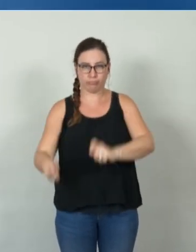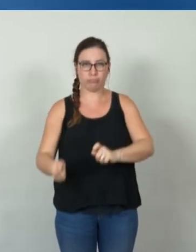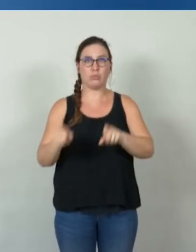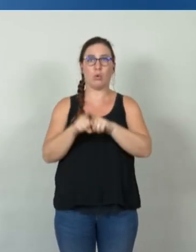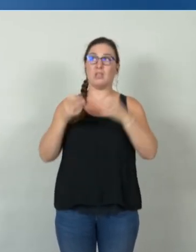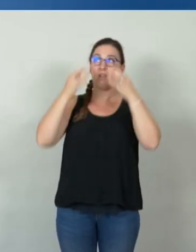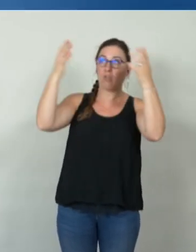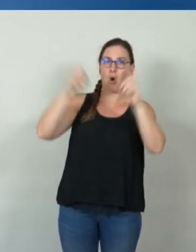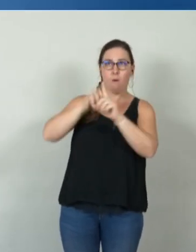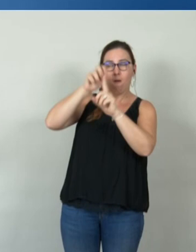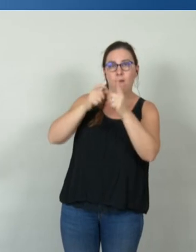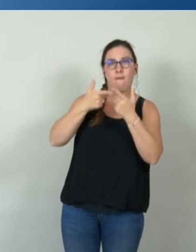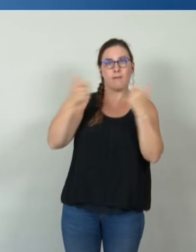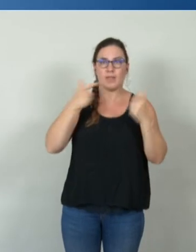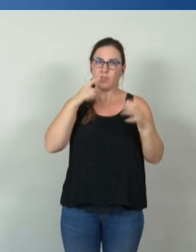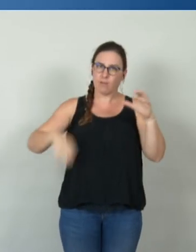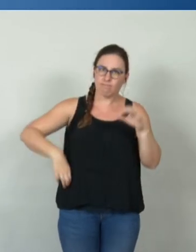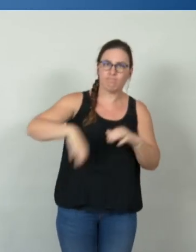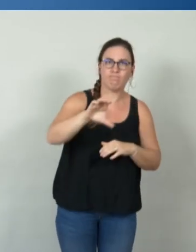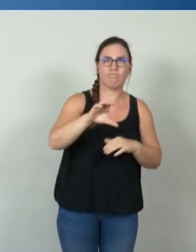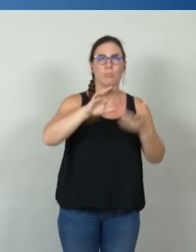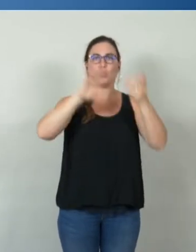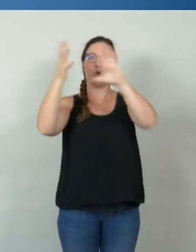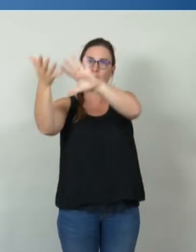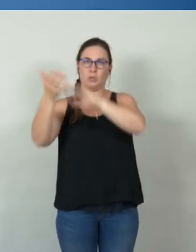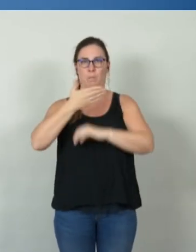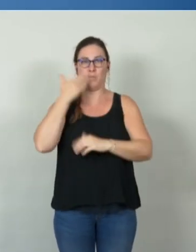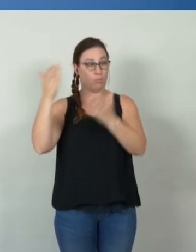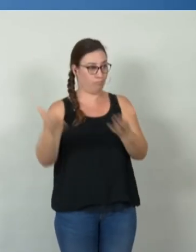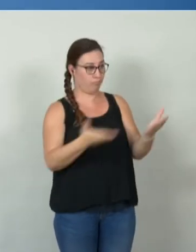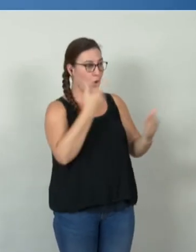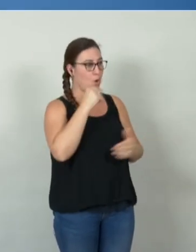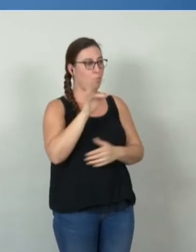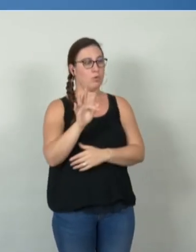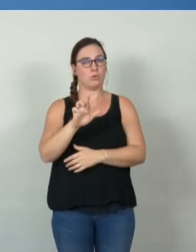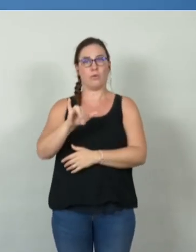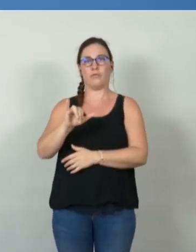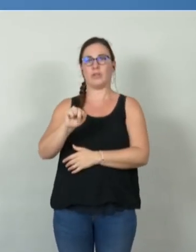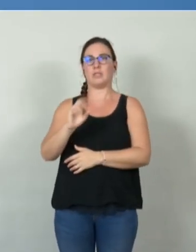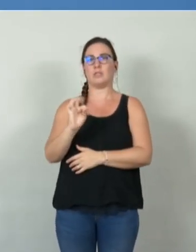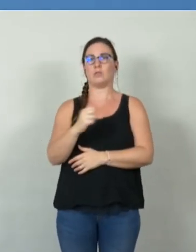des investissements de transition monsieur fristo vous avez la parole